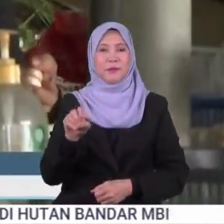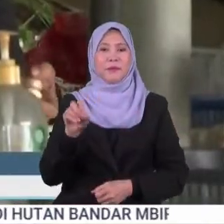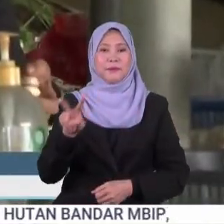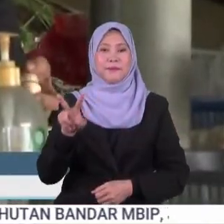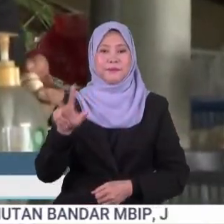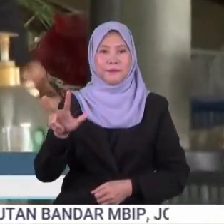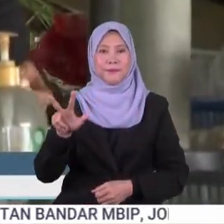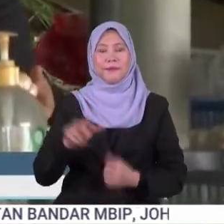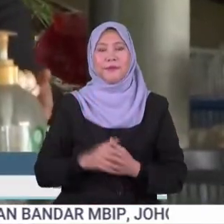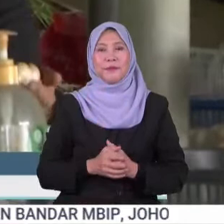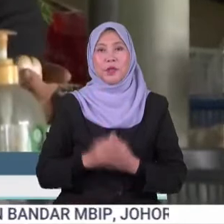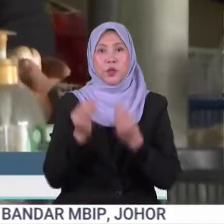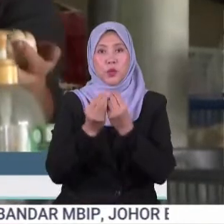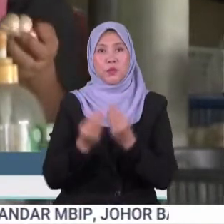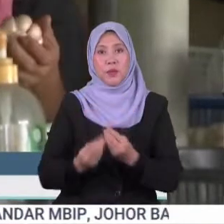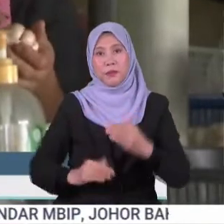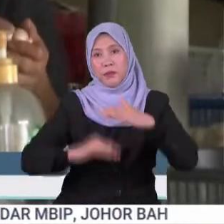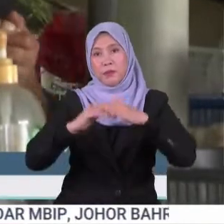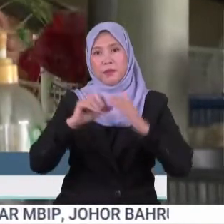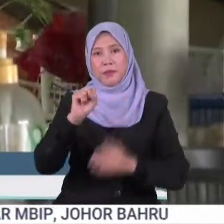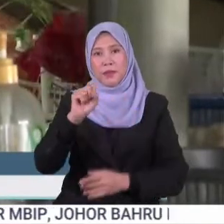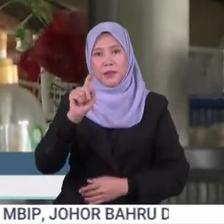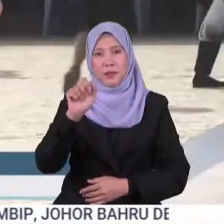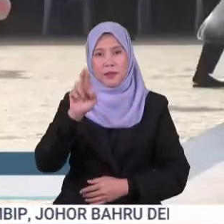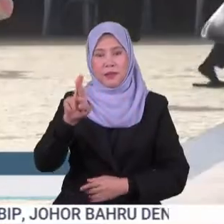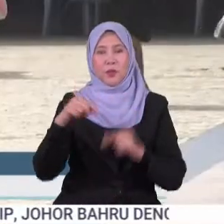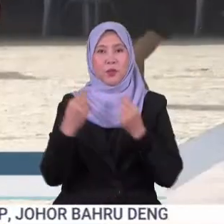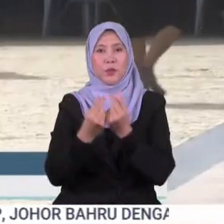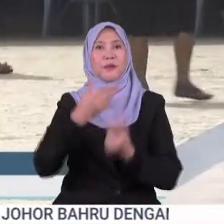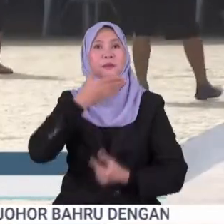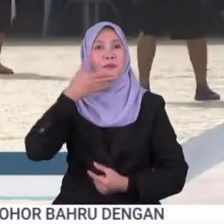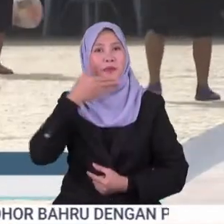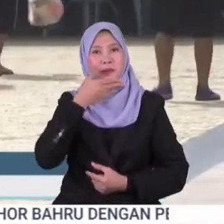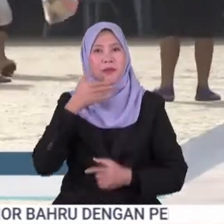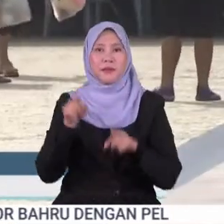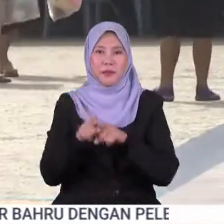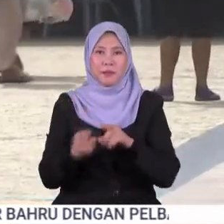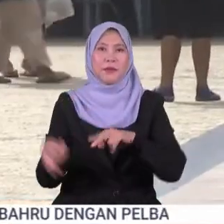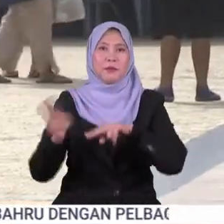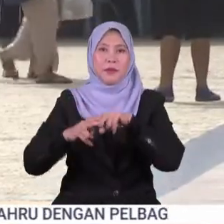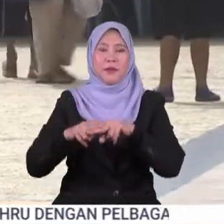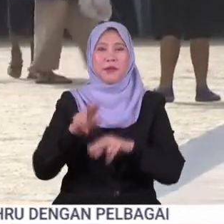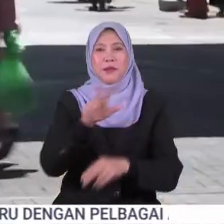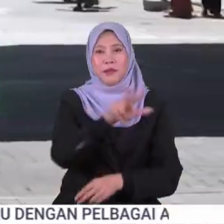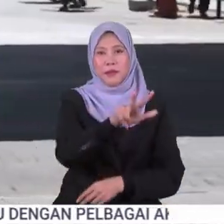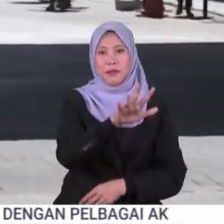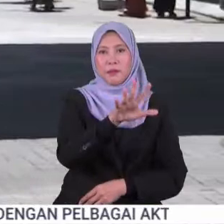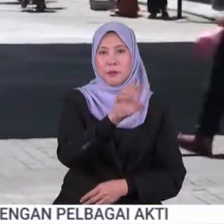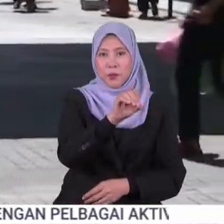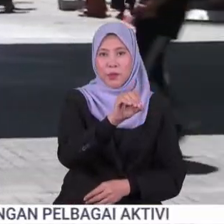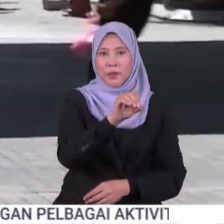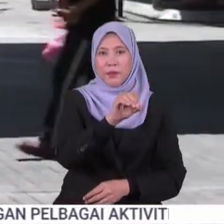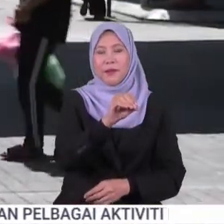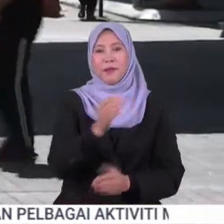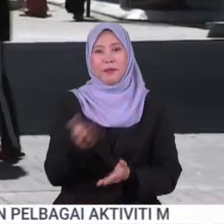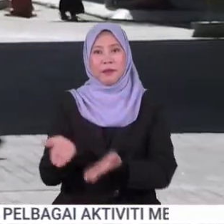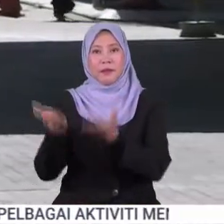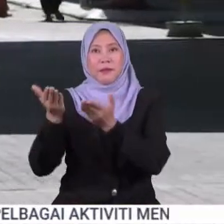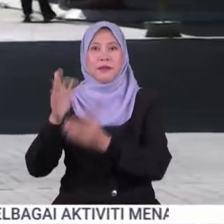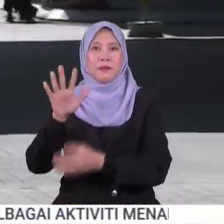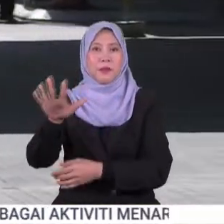2023. Manakala kadar minimum SDR bagi golongan belia juga meningkat daripada RM350